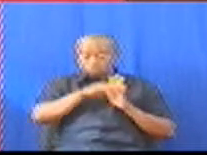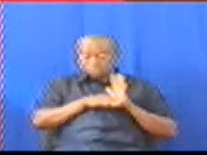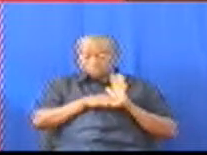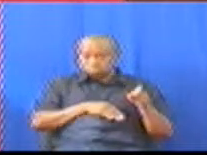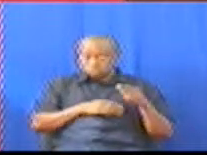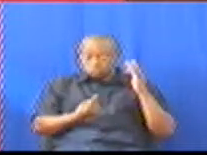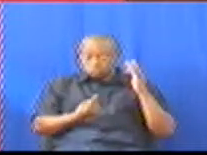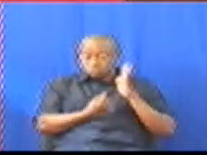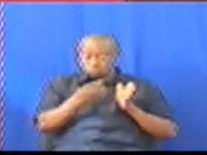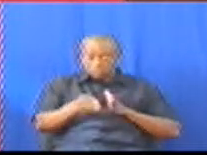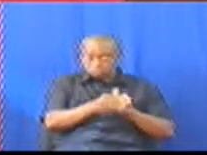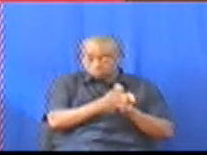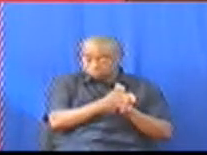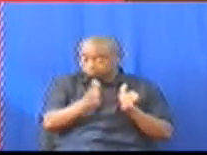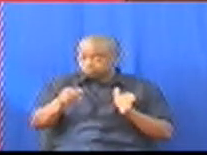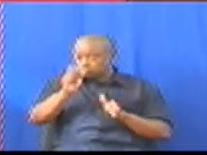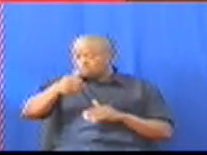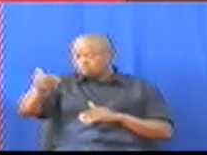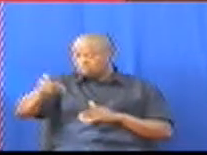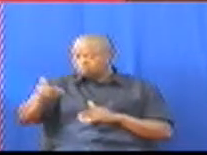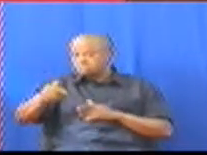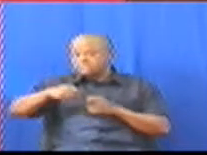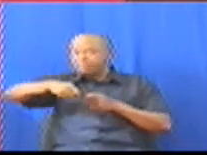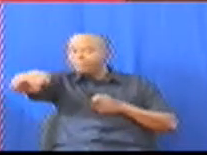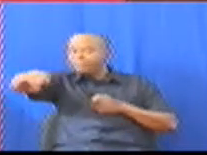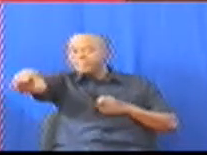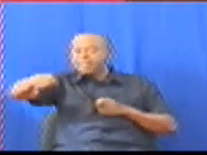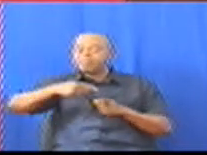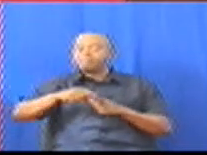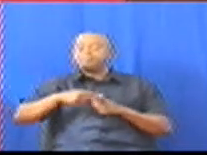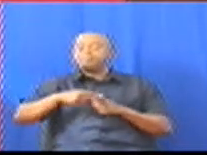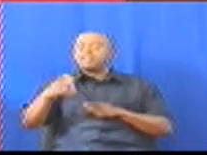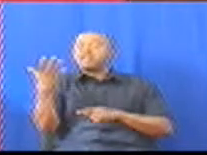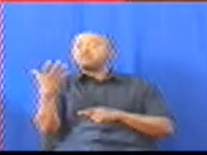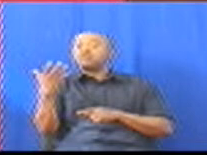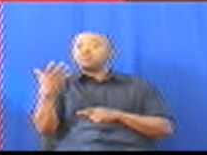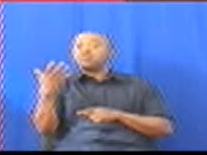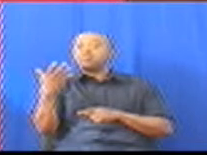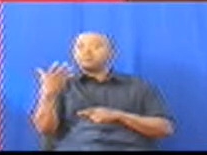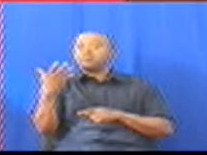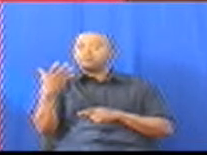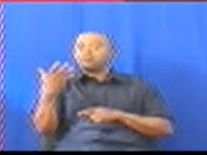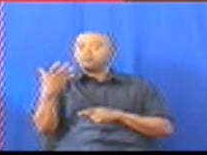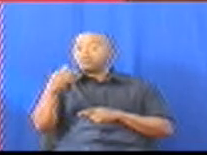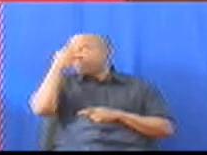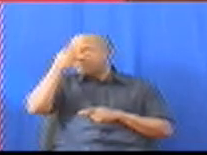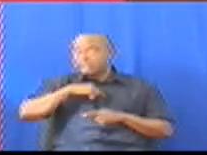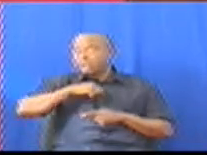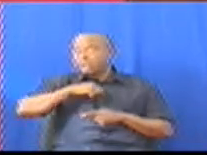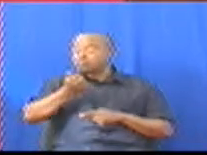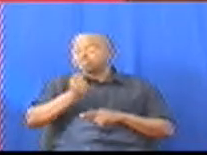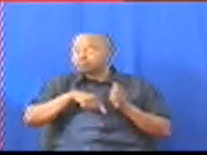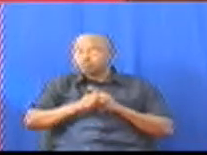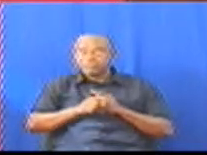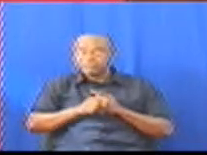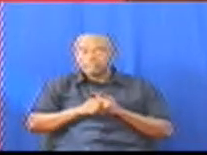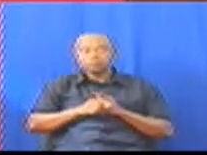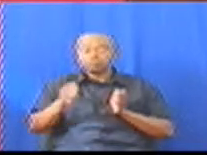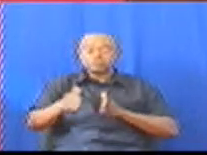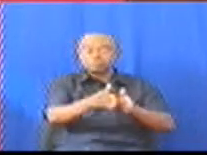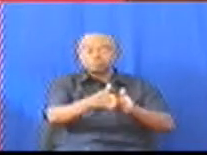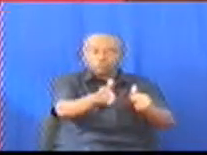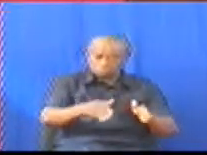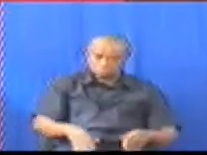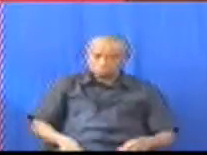mtoni kwenda kwa wanakijiji ni mita 500. Kwa sheria za mita 500, maana yake ni kwamba hauruhusiwi hata kwenda ziwani kule ndani. Kwa hiyo tuone